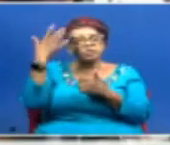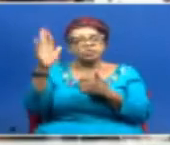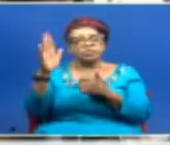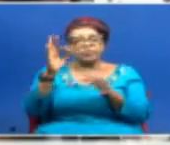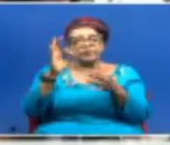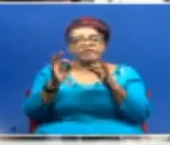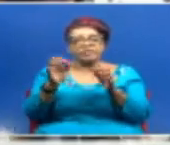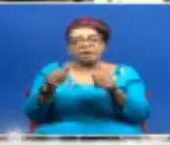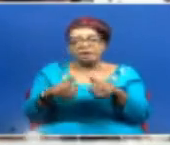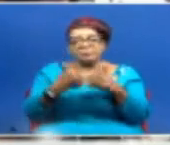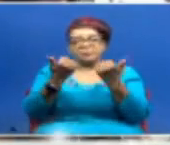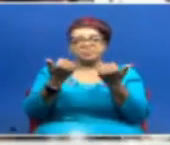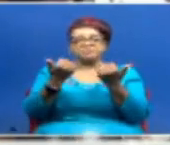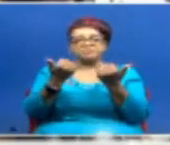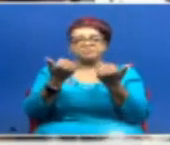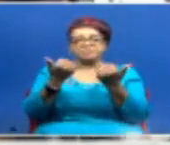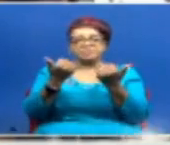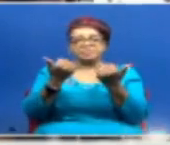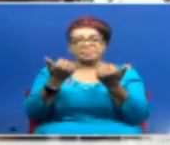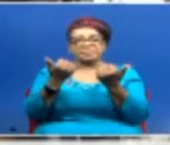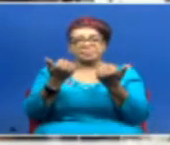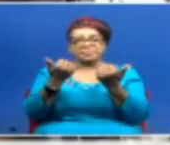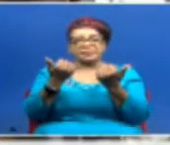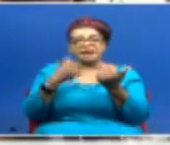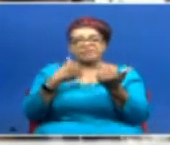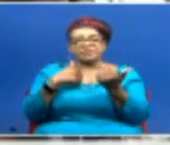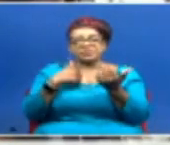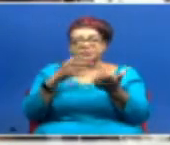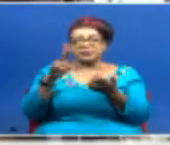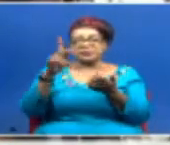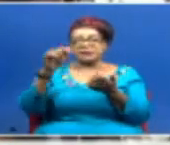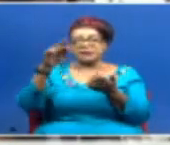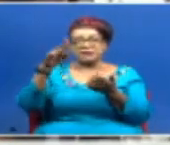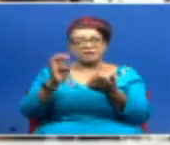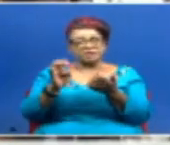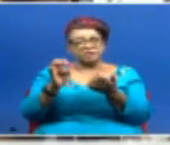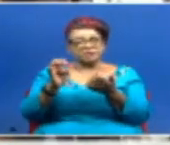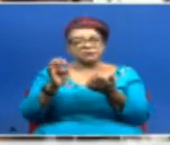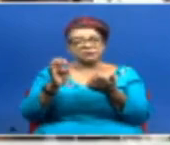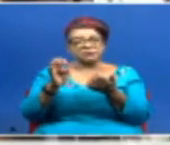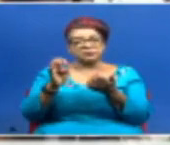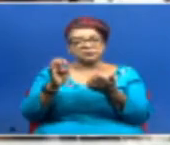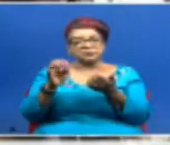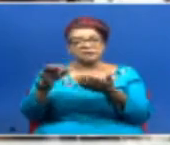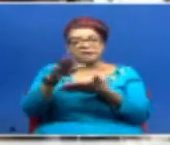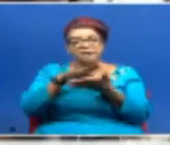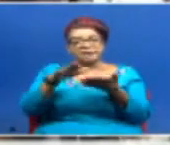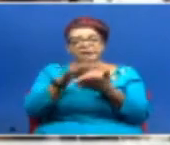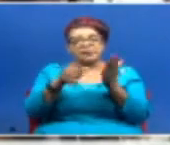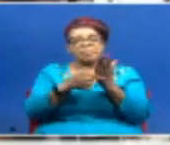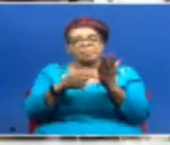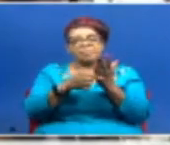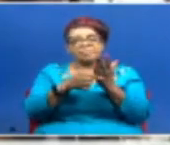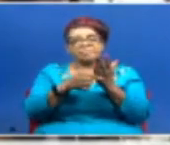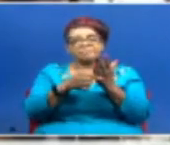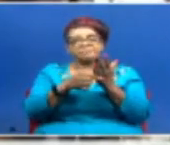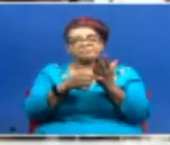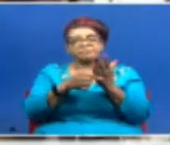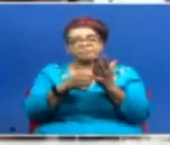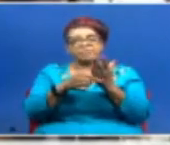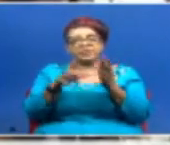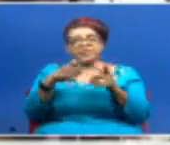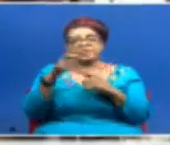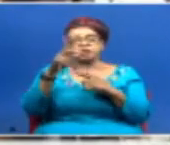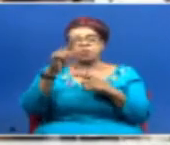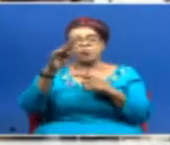iko kwa map, ilikuwa inapitia inaitwa Kale, inatoka huko Twale, mahali inaitwa maji inatoka Butubuti inakuja Twale, inapitia